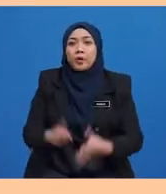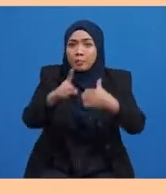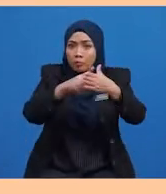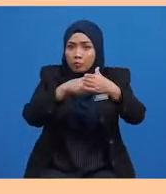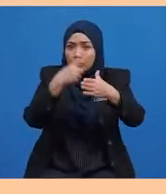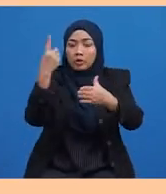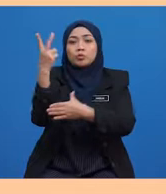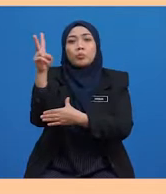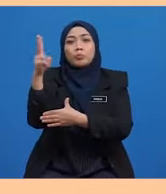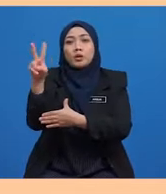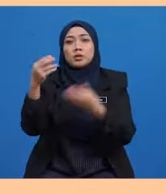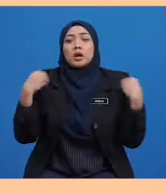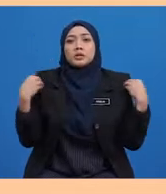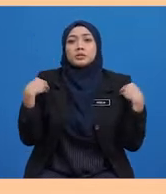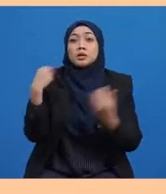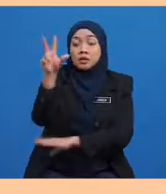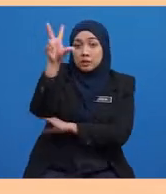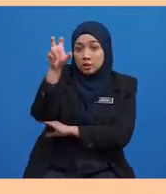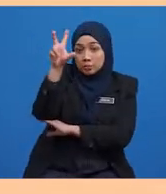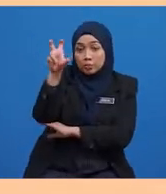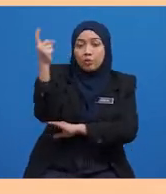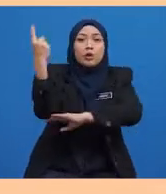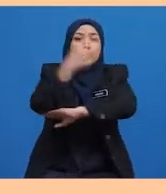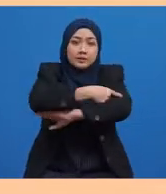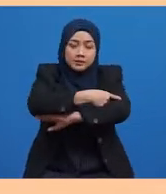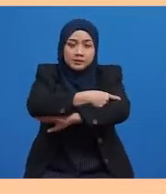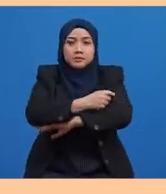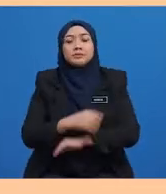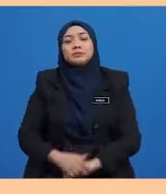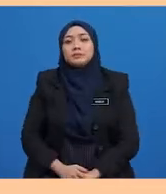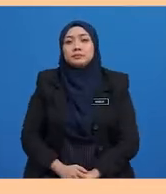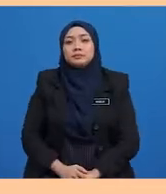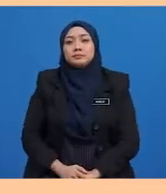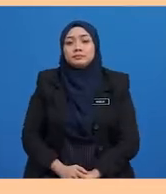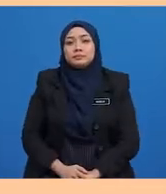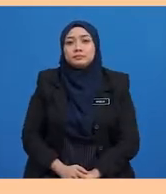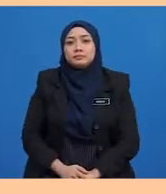Bulan Disember mempunyai 30 hari.